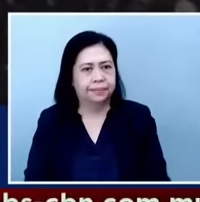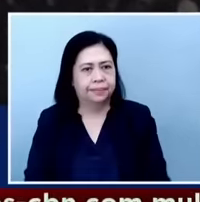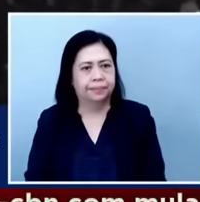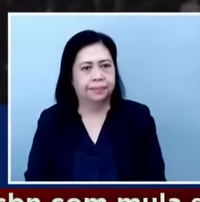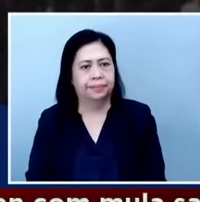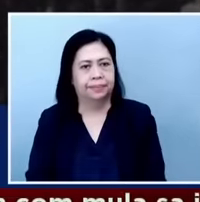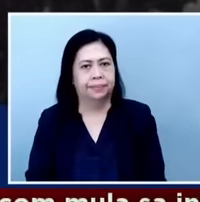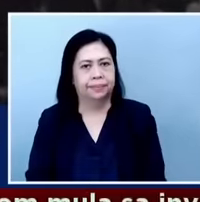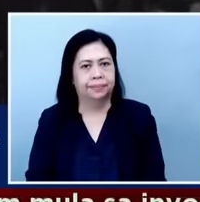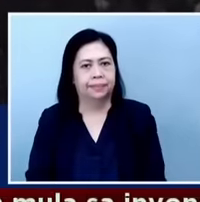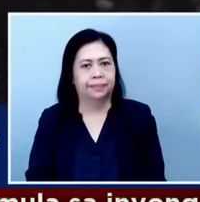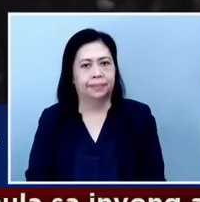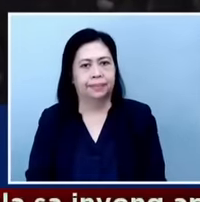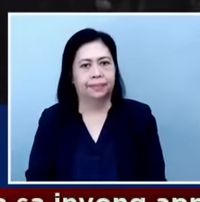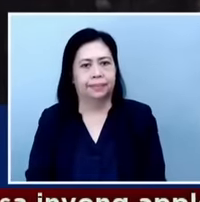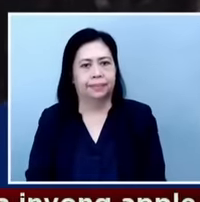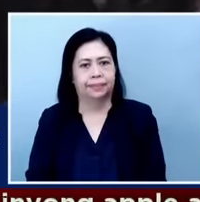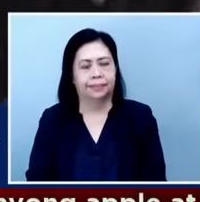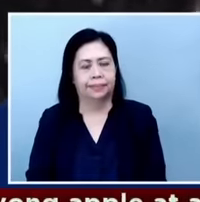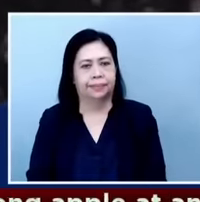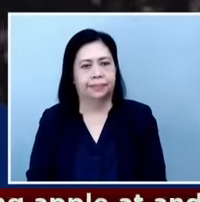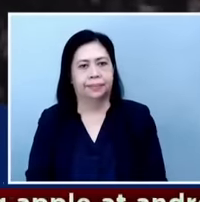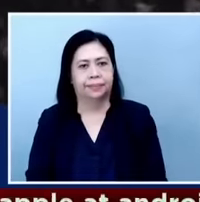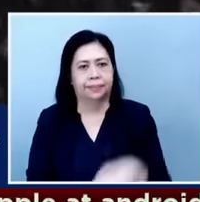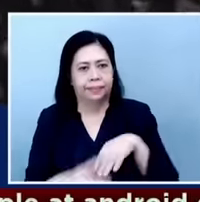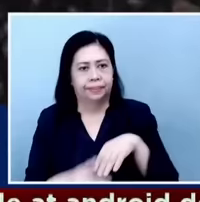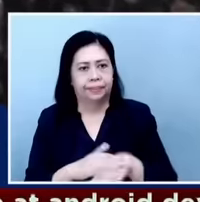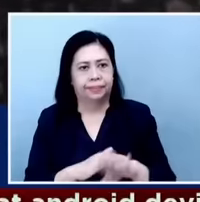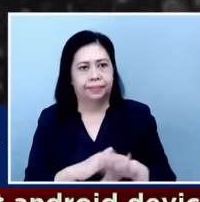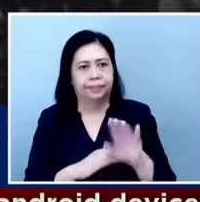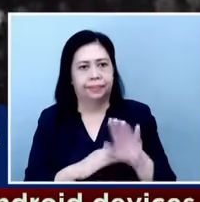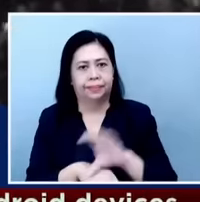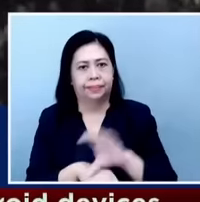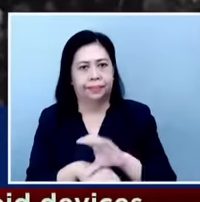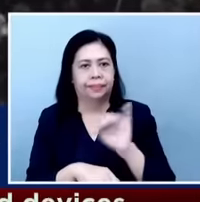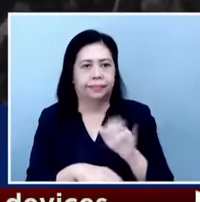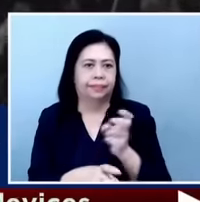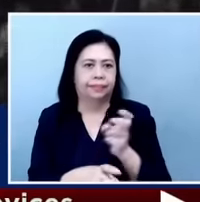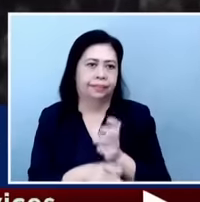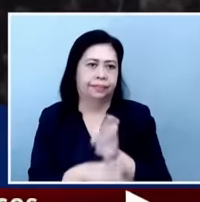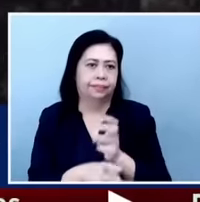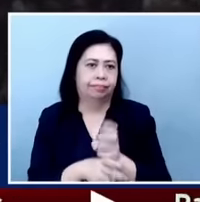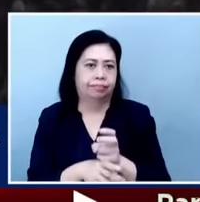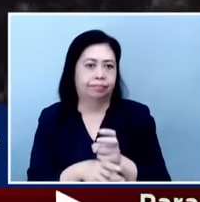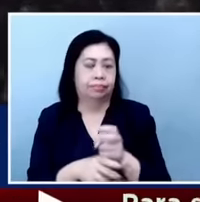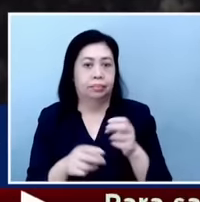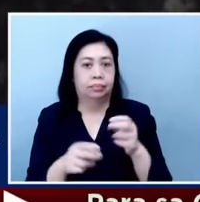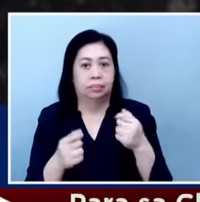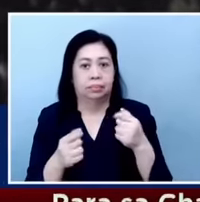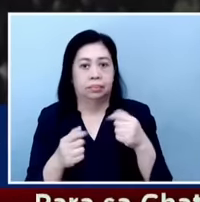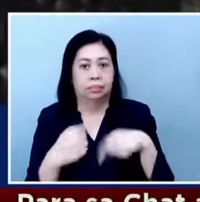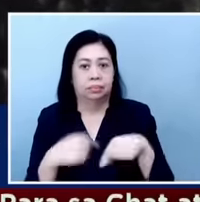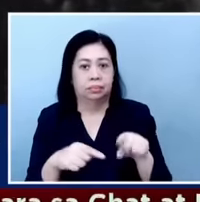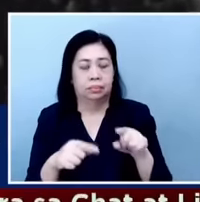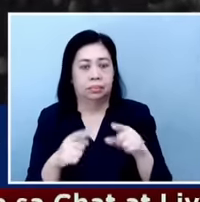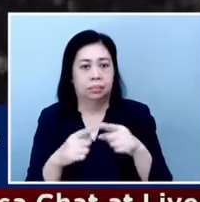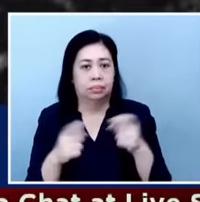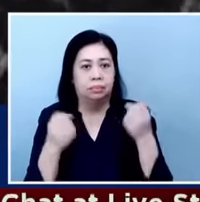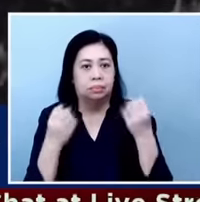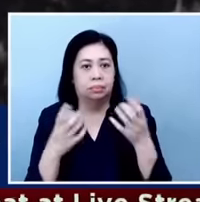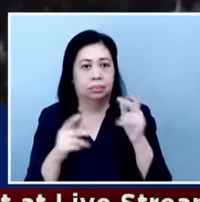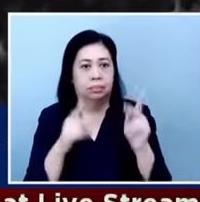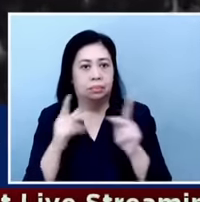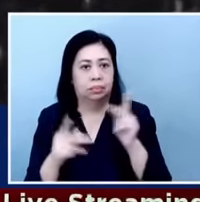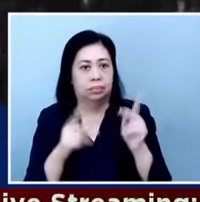Kaunting-kaunting na lamang at papasok na sila ng simbahan. Diyan medyo nagkakahirapan papasok ng simbahan dahil sa napakaraming tao